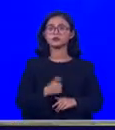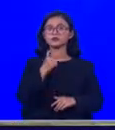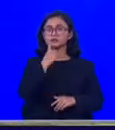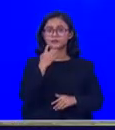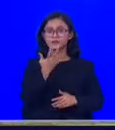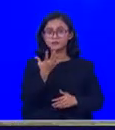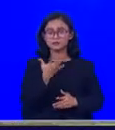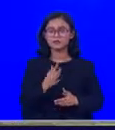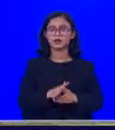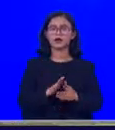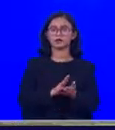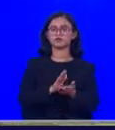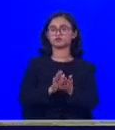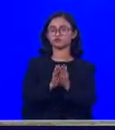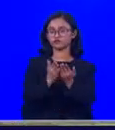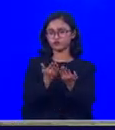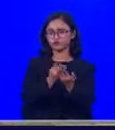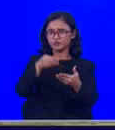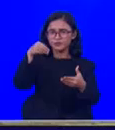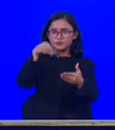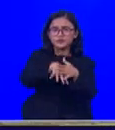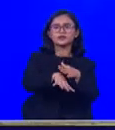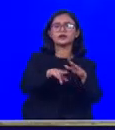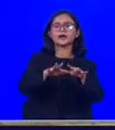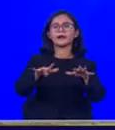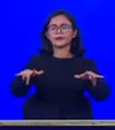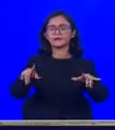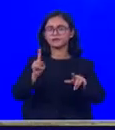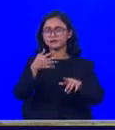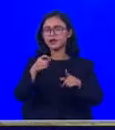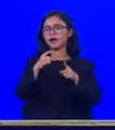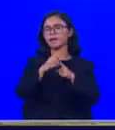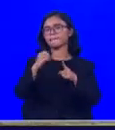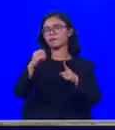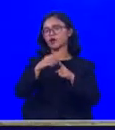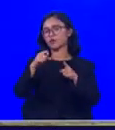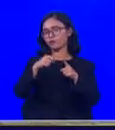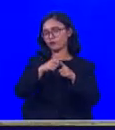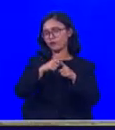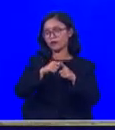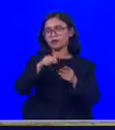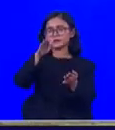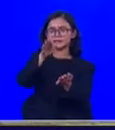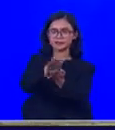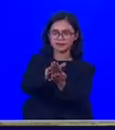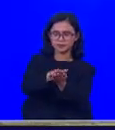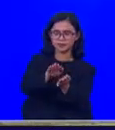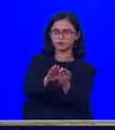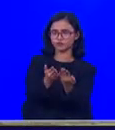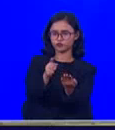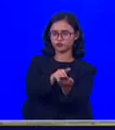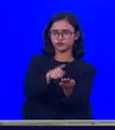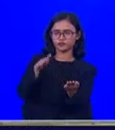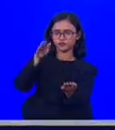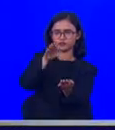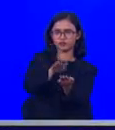Misalnya buku Anda terkena air, nah bisa nih menggunakan popok, lalu ditaruh di atas bukunya si popok